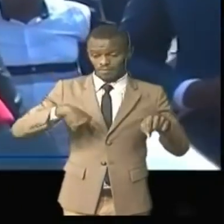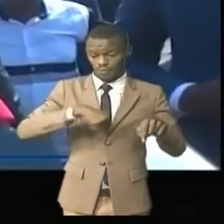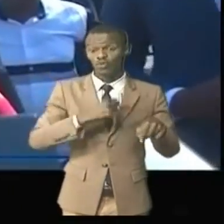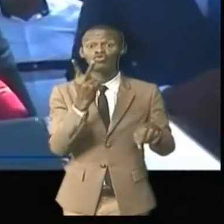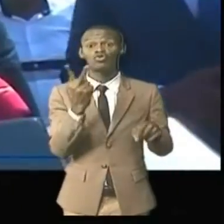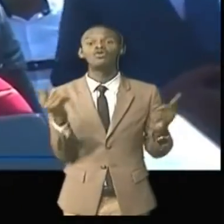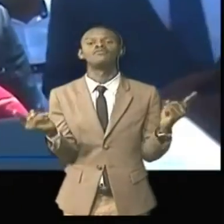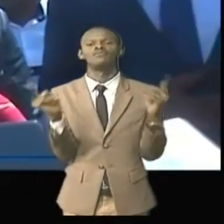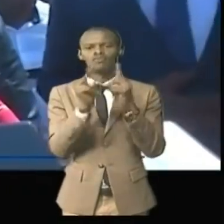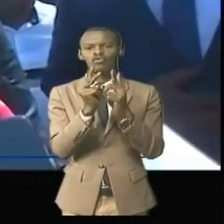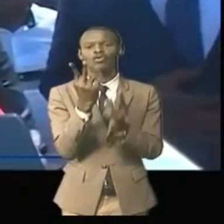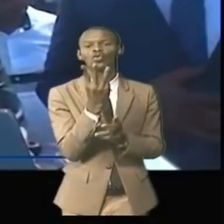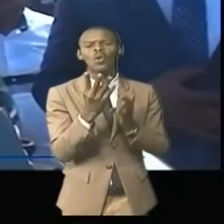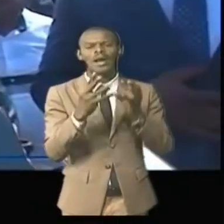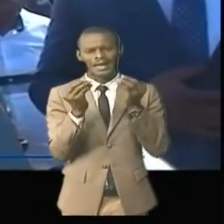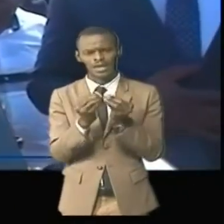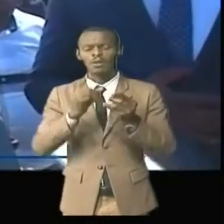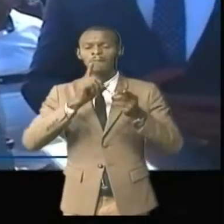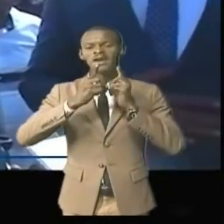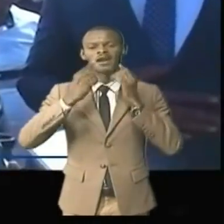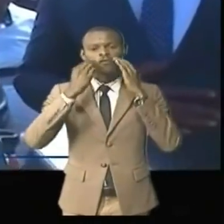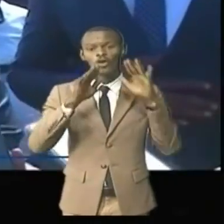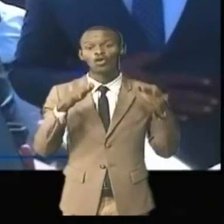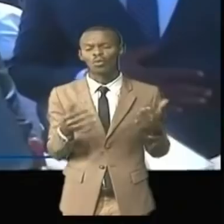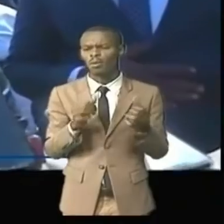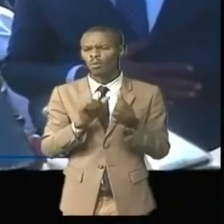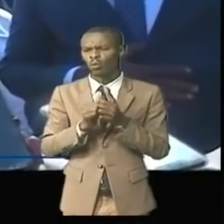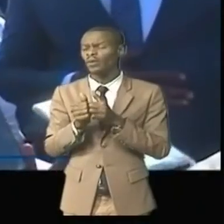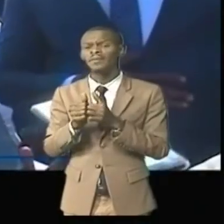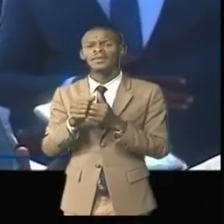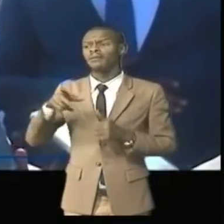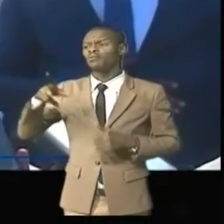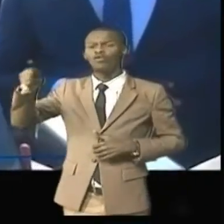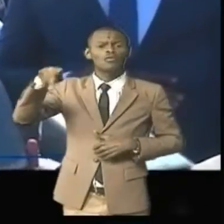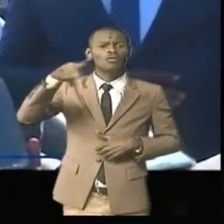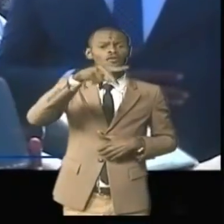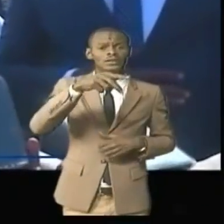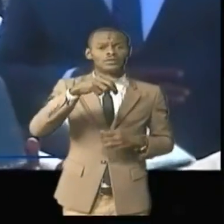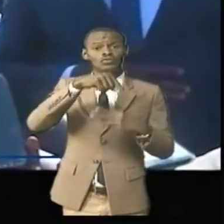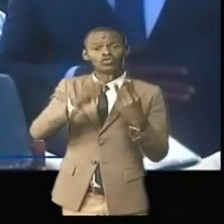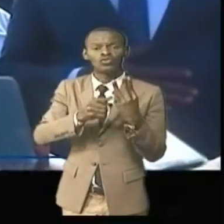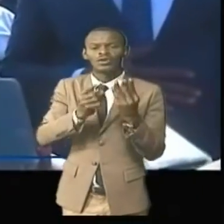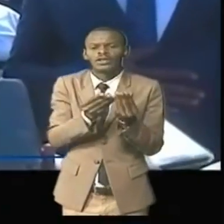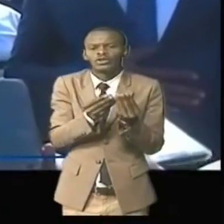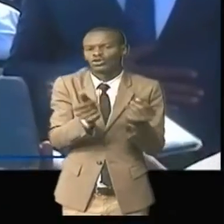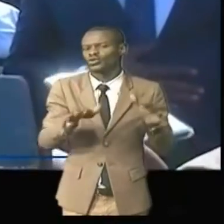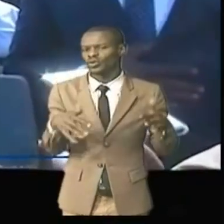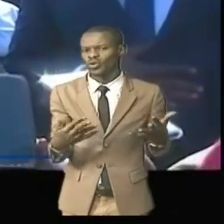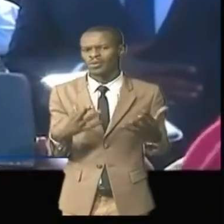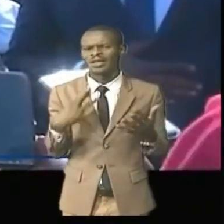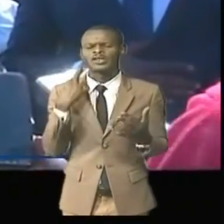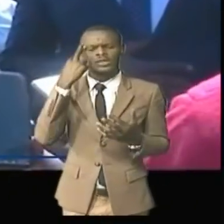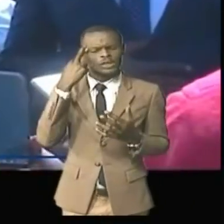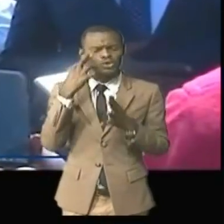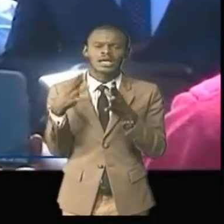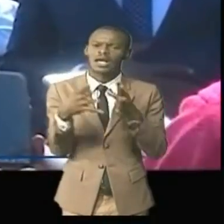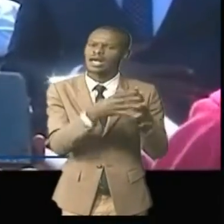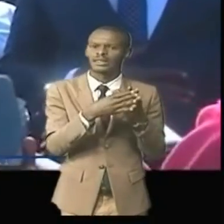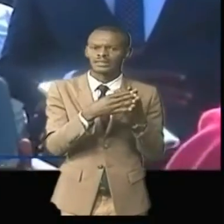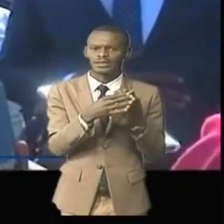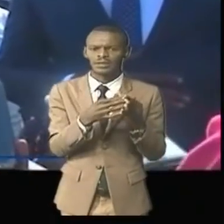pour cette raison que nous nous retrouvons ici. Et nous allons passer le week-end ensemble en train de réfléchir sur ce que nous devons